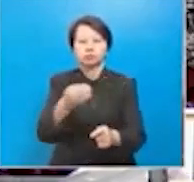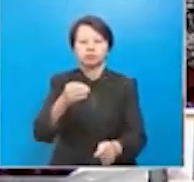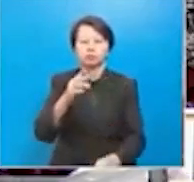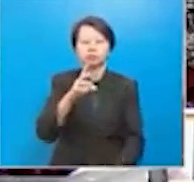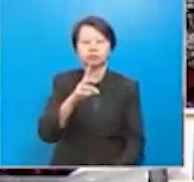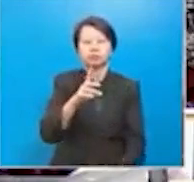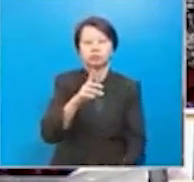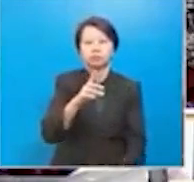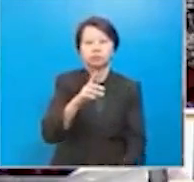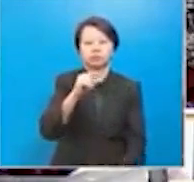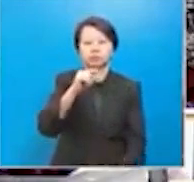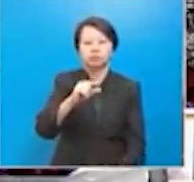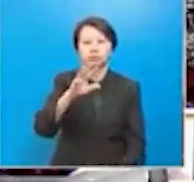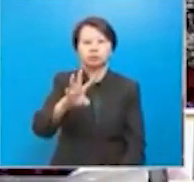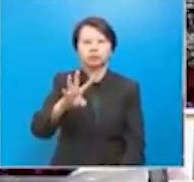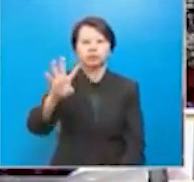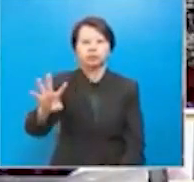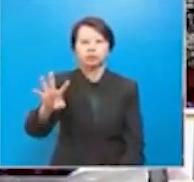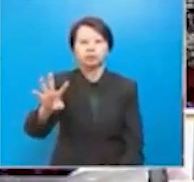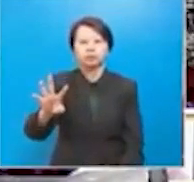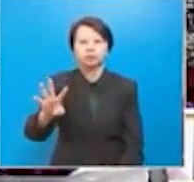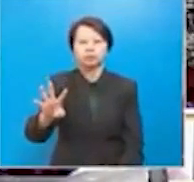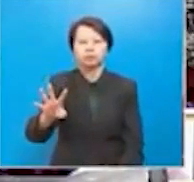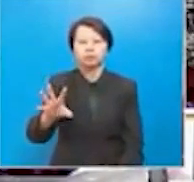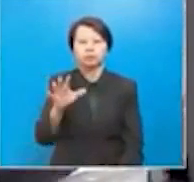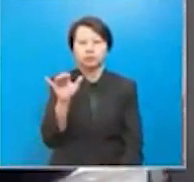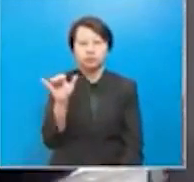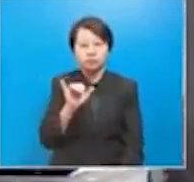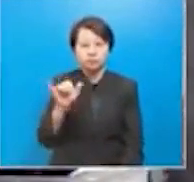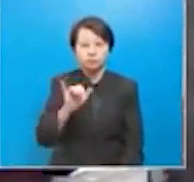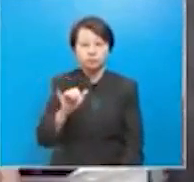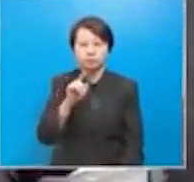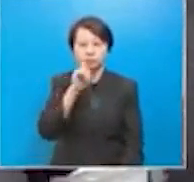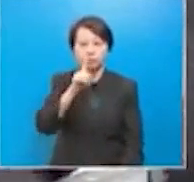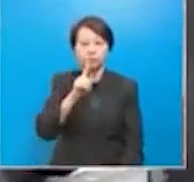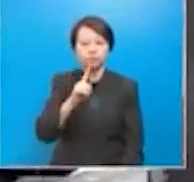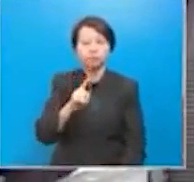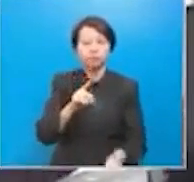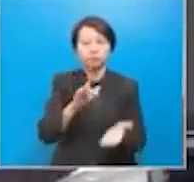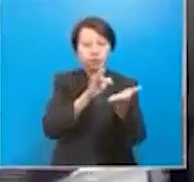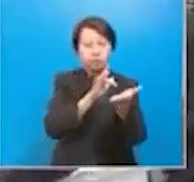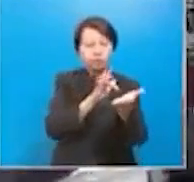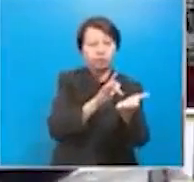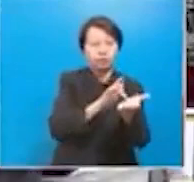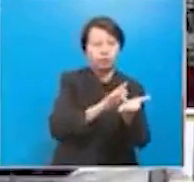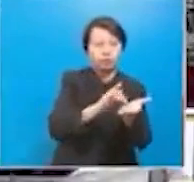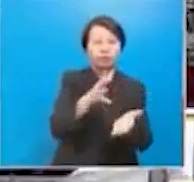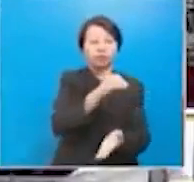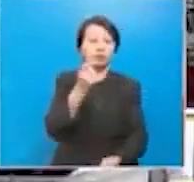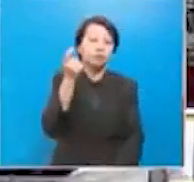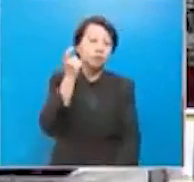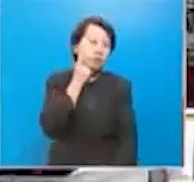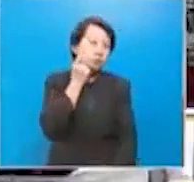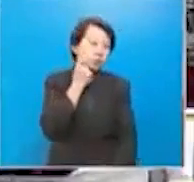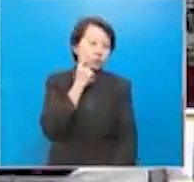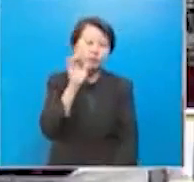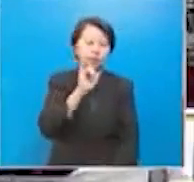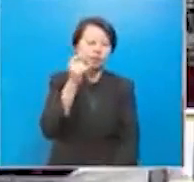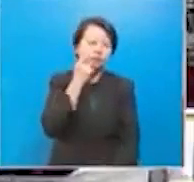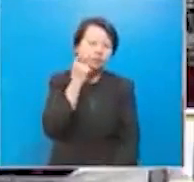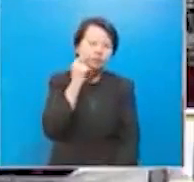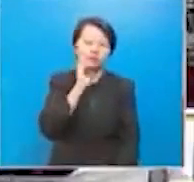UD44 ataupun grade UD44. Begitu juga dengan farmasi dan pergigian. Dan ini sebenarnya kita laksanakan